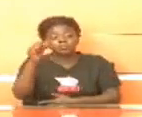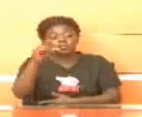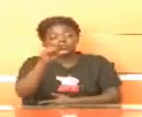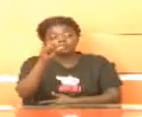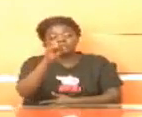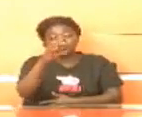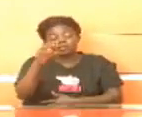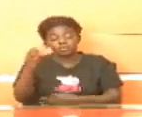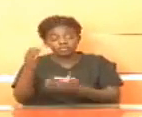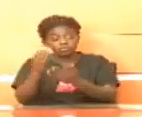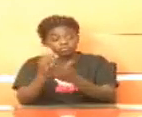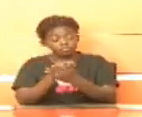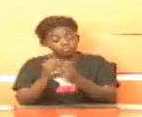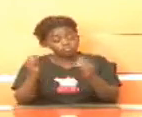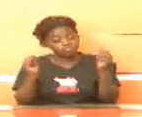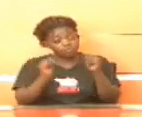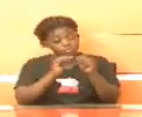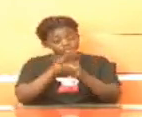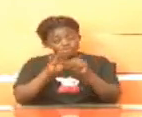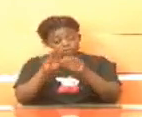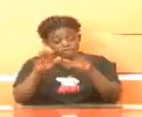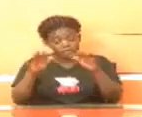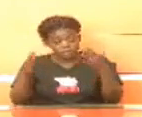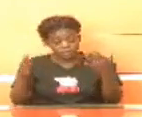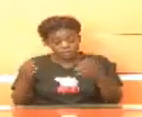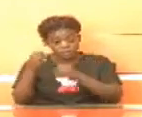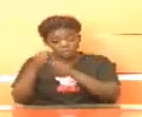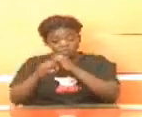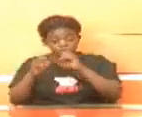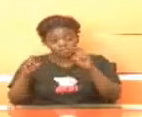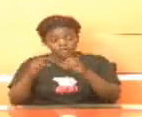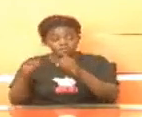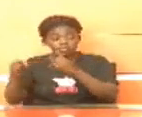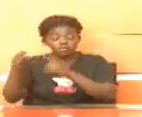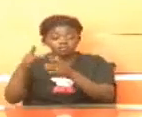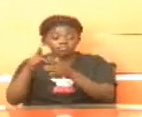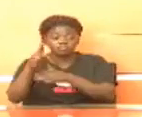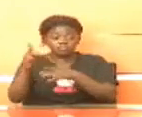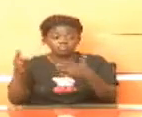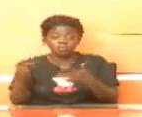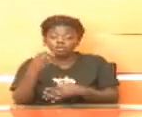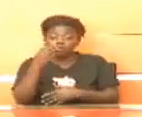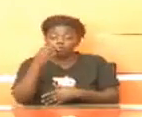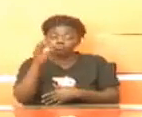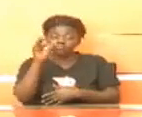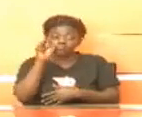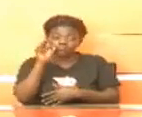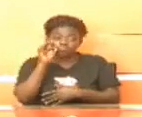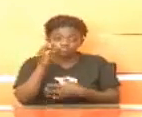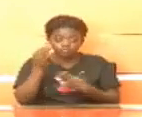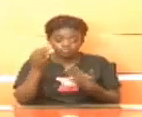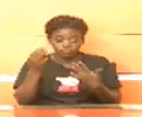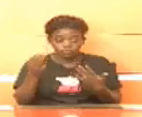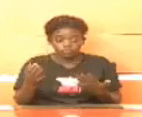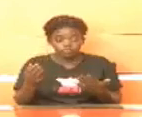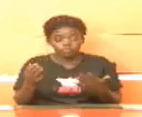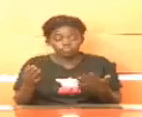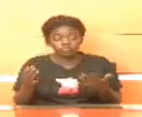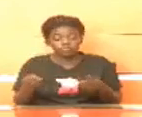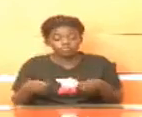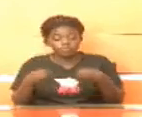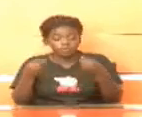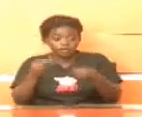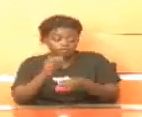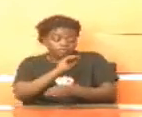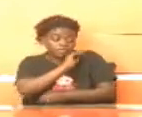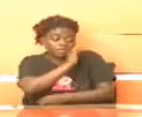bwa COVID-19 obutamye. Tebakomye okwo bali nyisiza nebei ye bibala byonna nga bino bizzaamu amaanyi